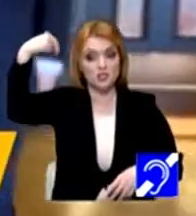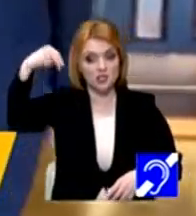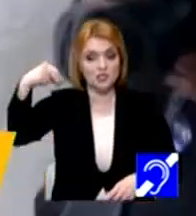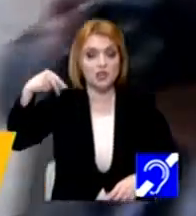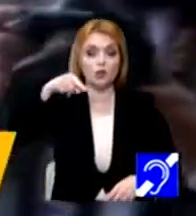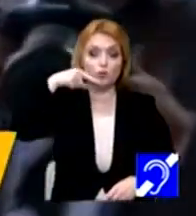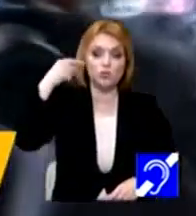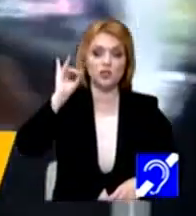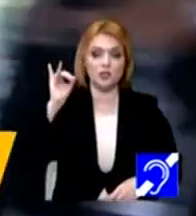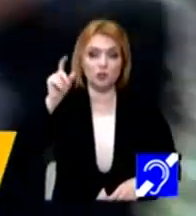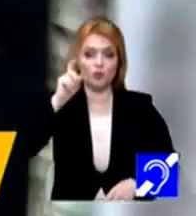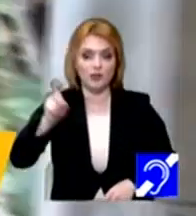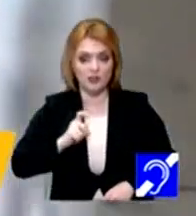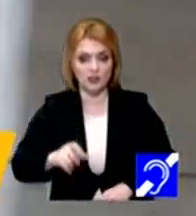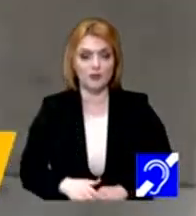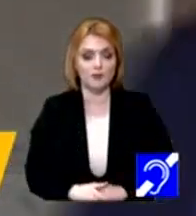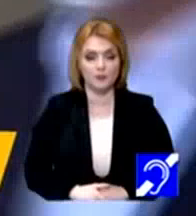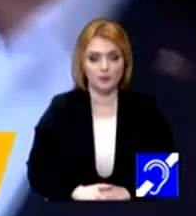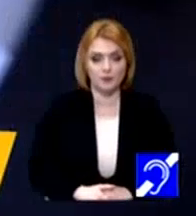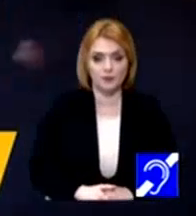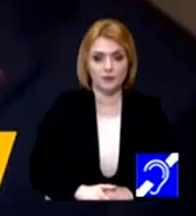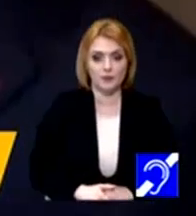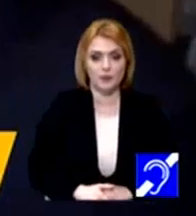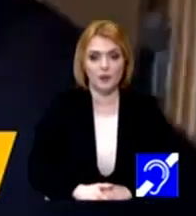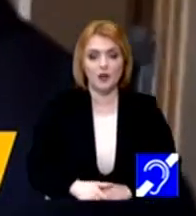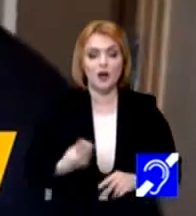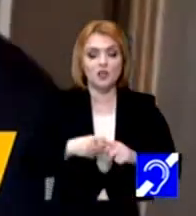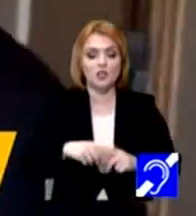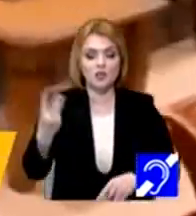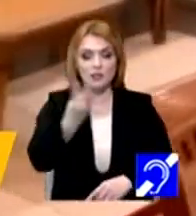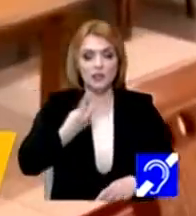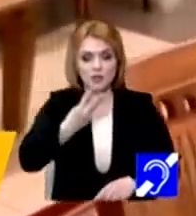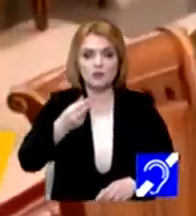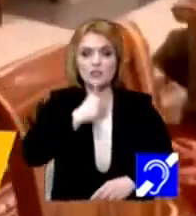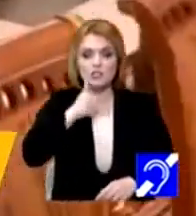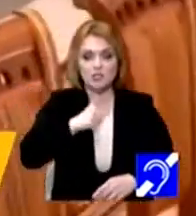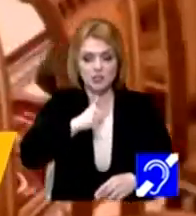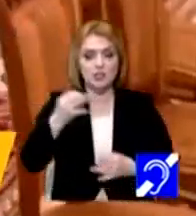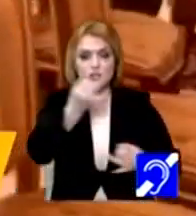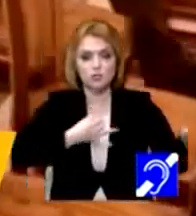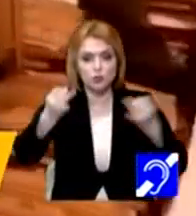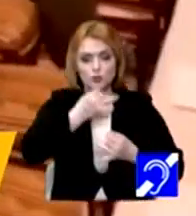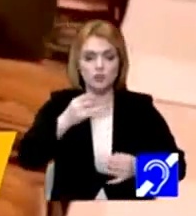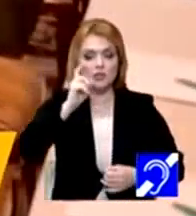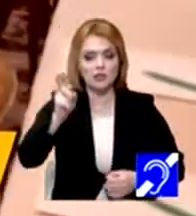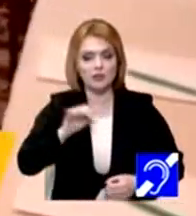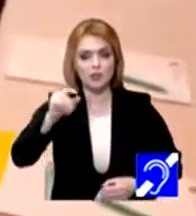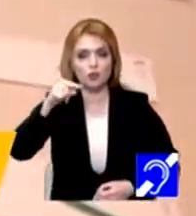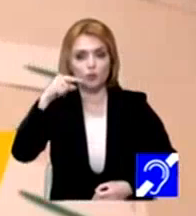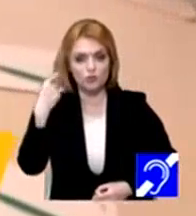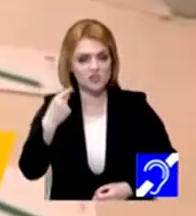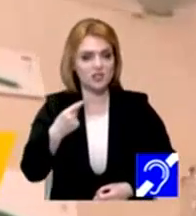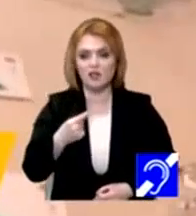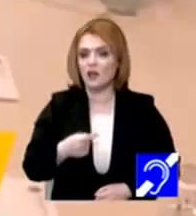purtătorul de cuvânt al liderului de la Kremlin, Dmitri Peskov. Cele trei runde de discuții între Kiev și Moscova s-au soldat până acum cu